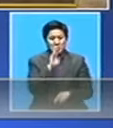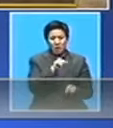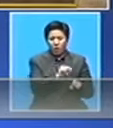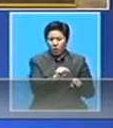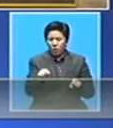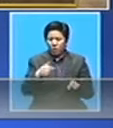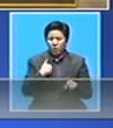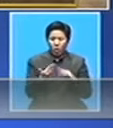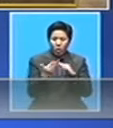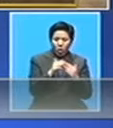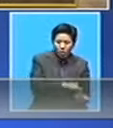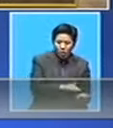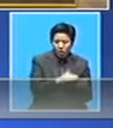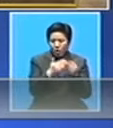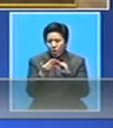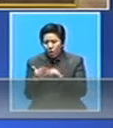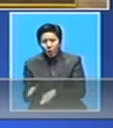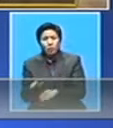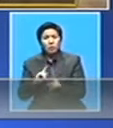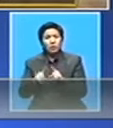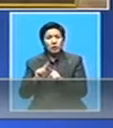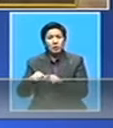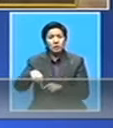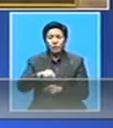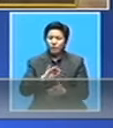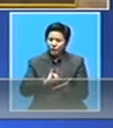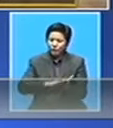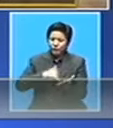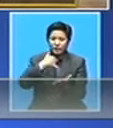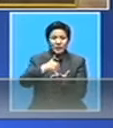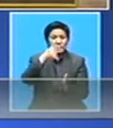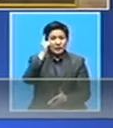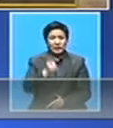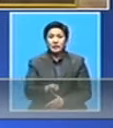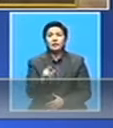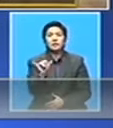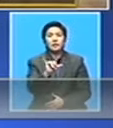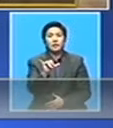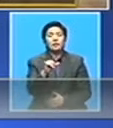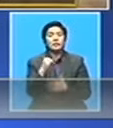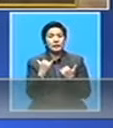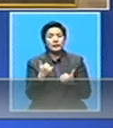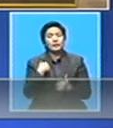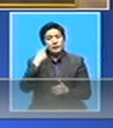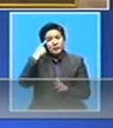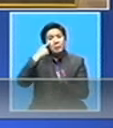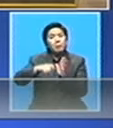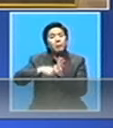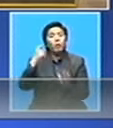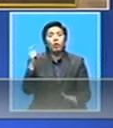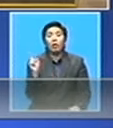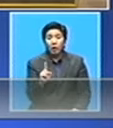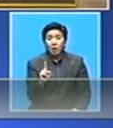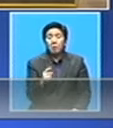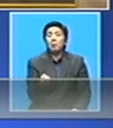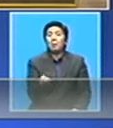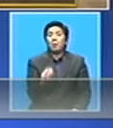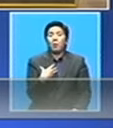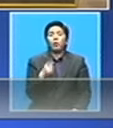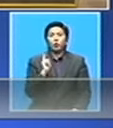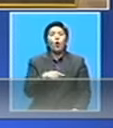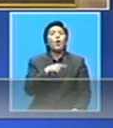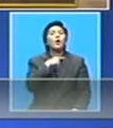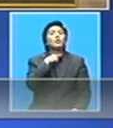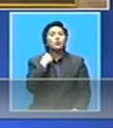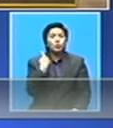แก้ปัญหาปากท้องของประชาชนการลดความเหลื่อมล้ำในระยะที่1การสร้างความยั่งยืนในระยะแรกตลอดจนการดำเนินนโ